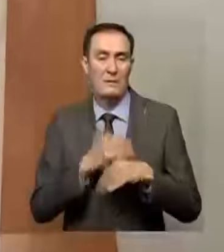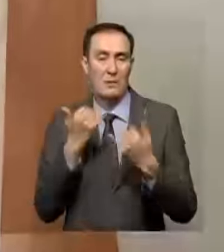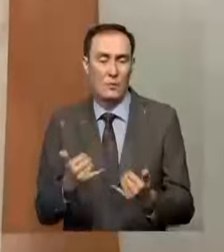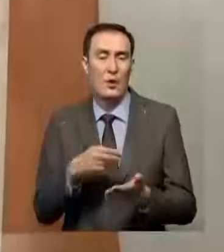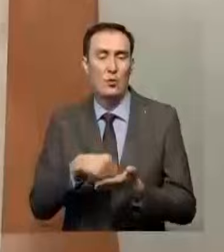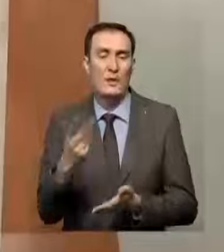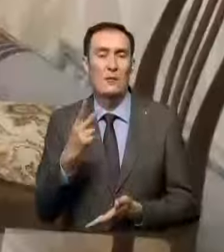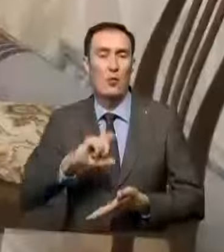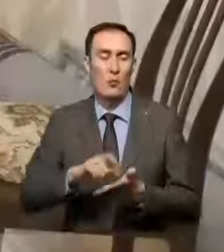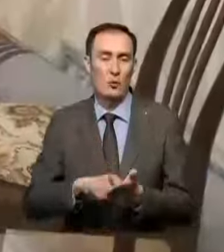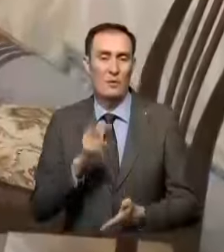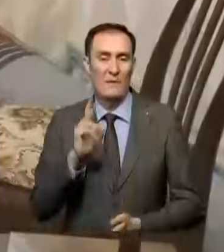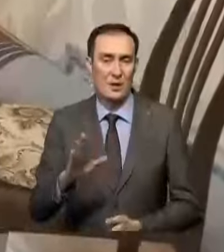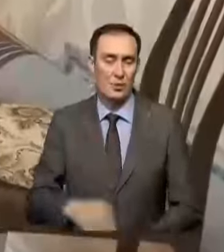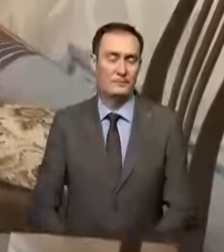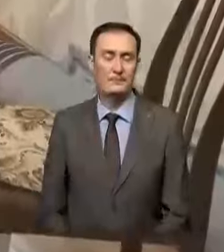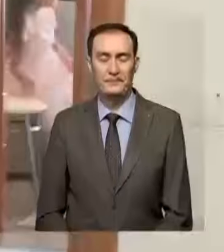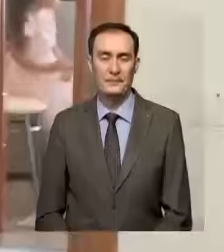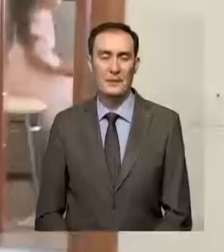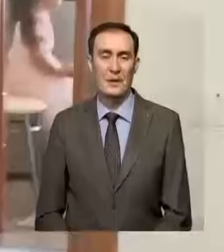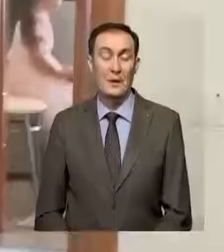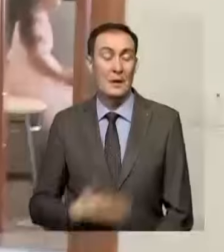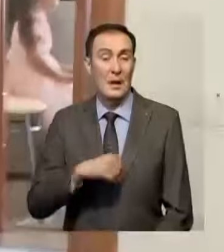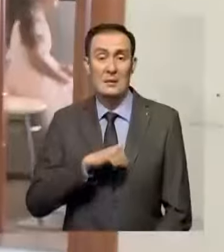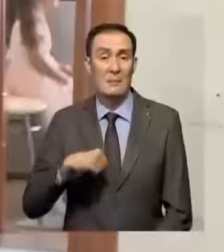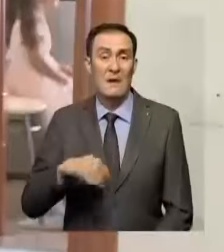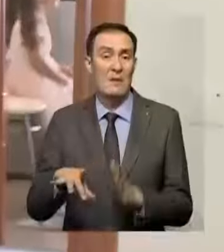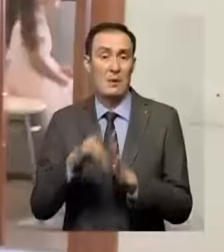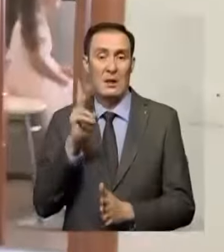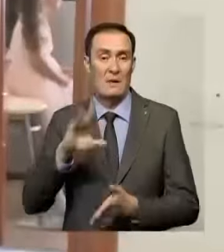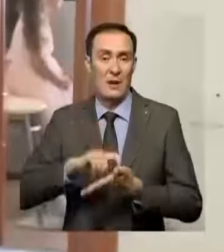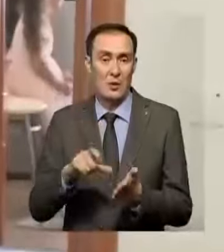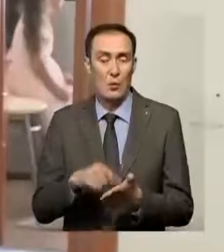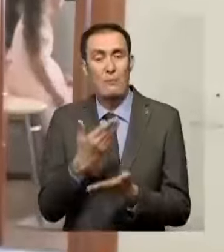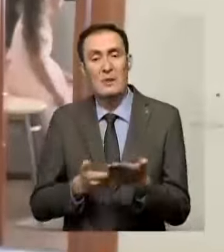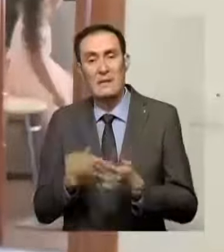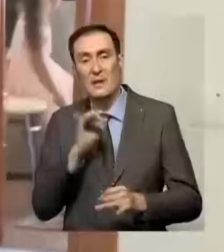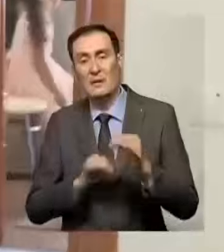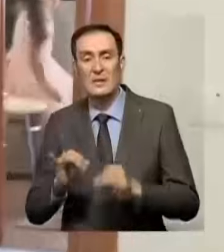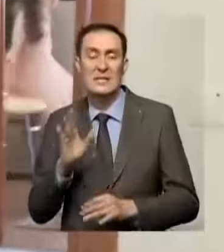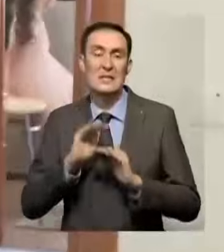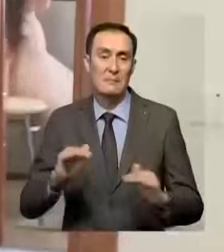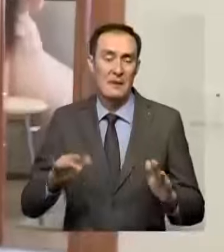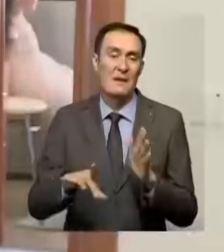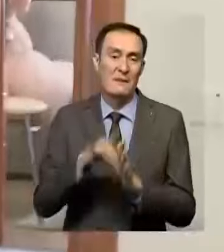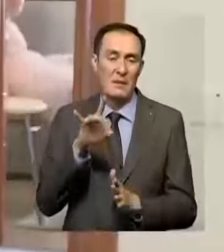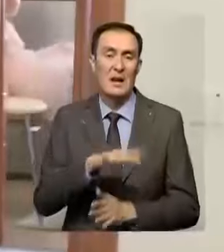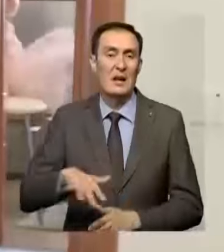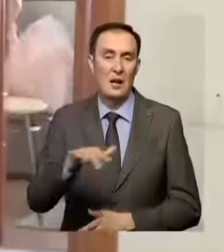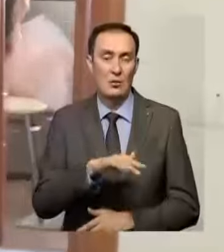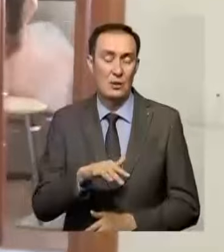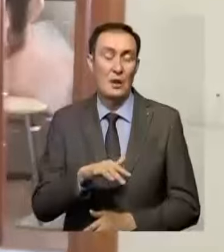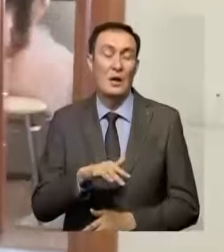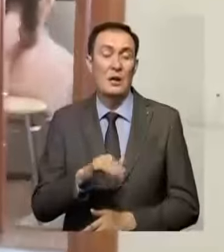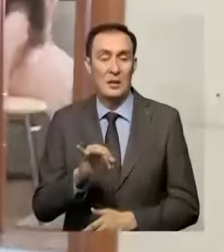купили двухкомнатную квартиру. Я сама выбирала квартиру. Посоветовавшись с детьми, остановилась на районе